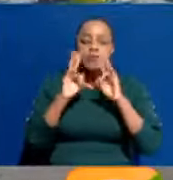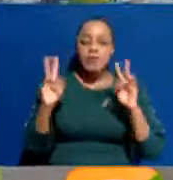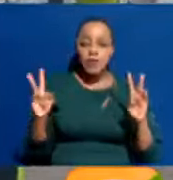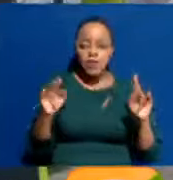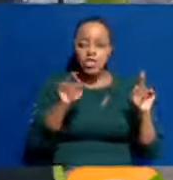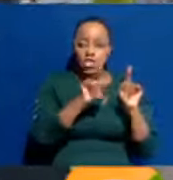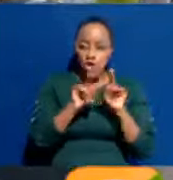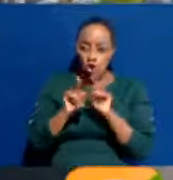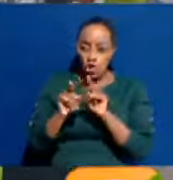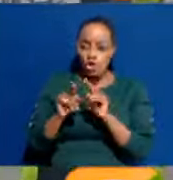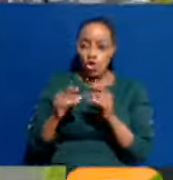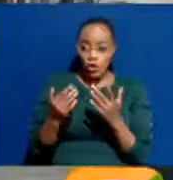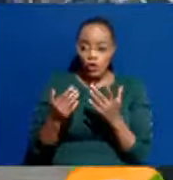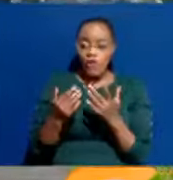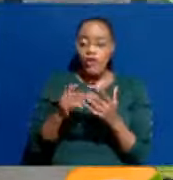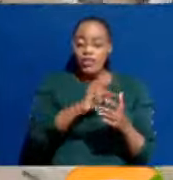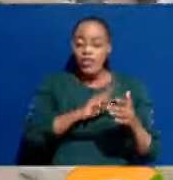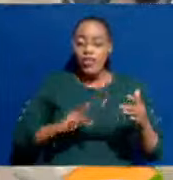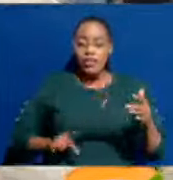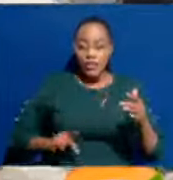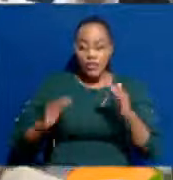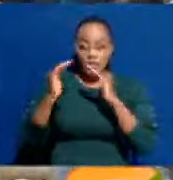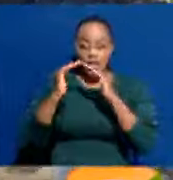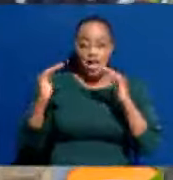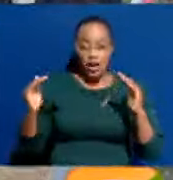na bustani la kifalme.